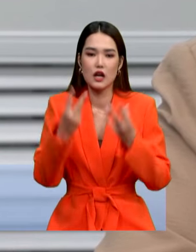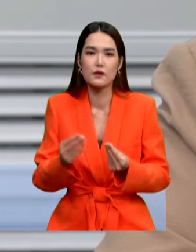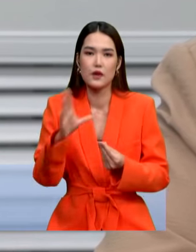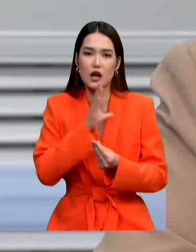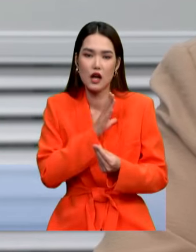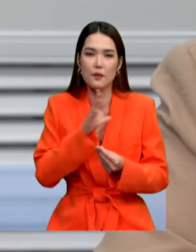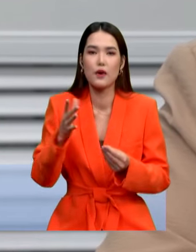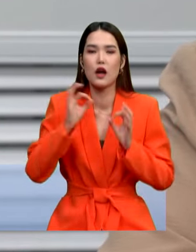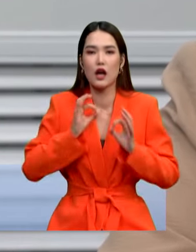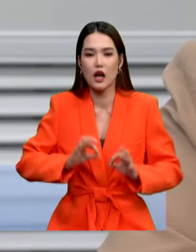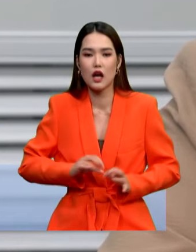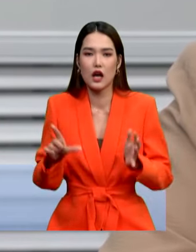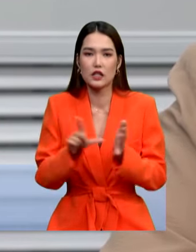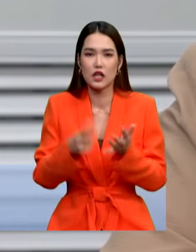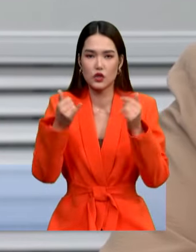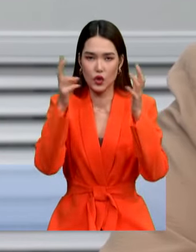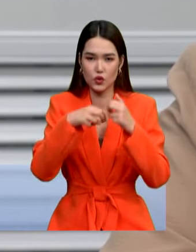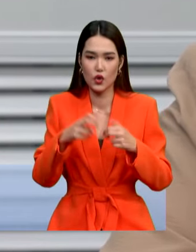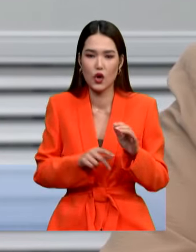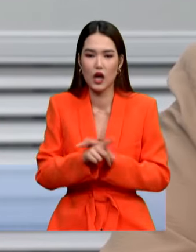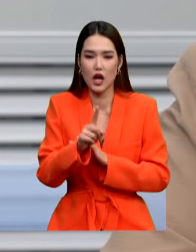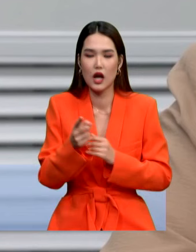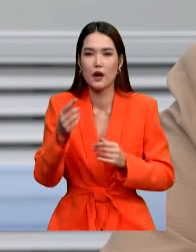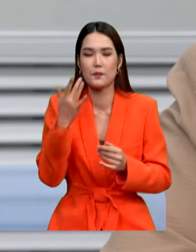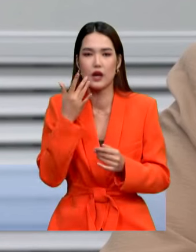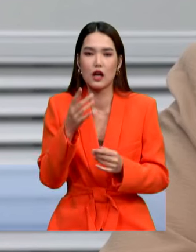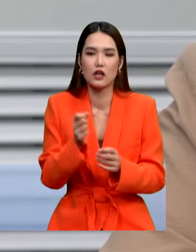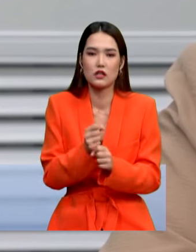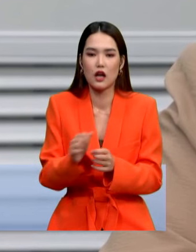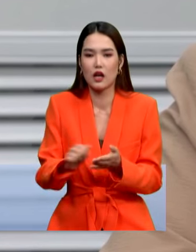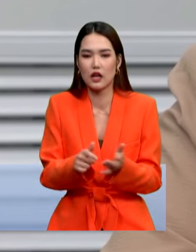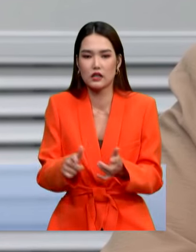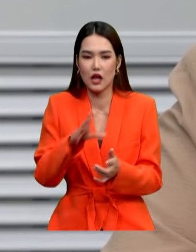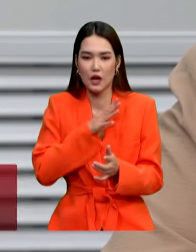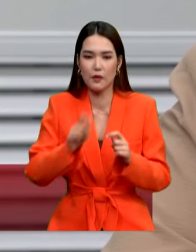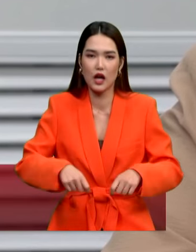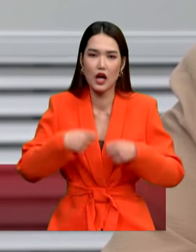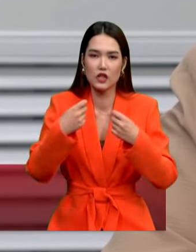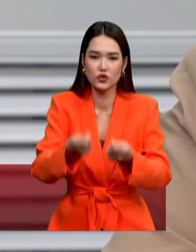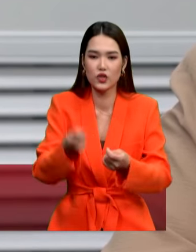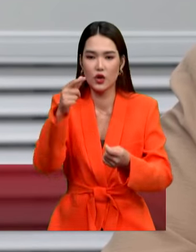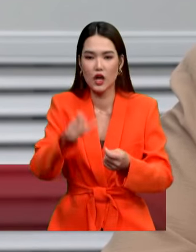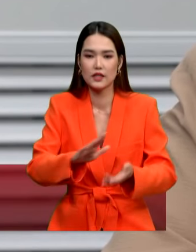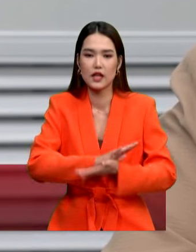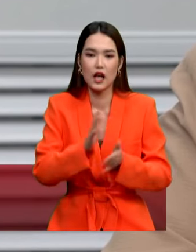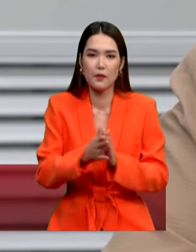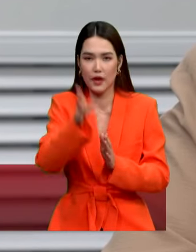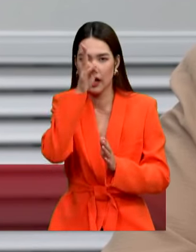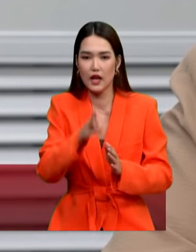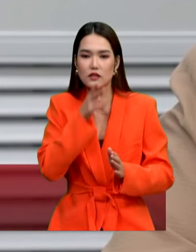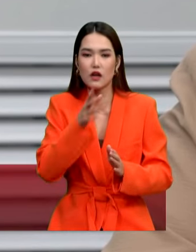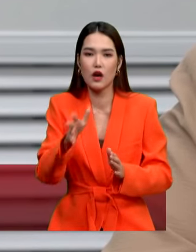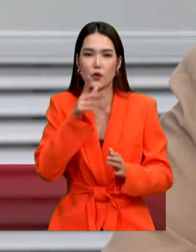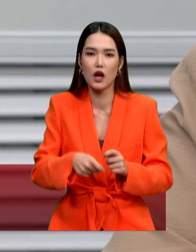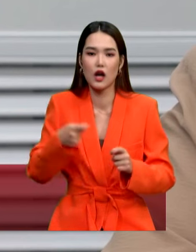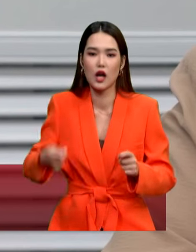санэпидемиологтар мен прокуратура бірігіп тексер жүргізіп, шек таяқшаларын тапты. Сондықтан біз жеткізіп берушілермен келісім шарты 2 айға ғана